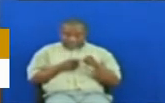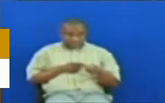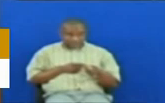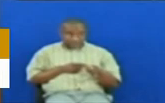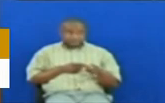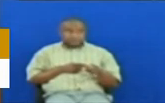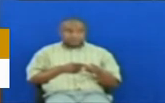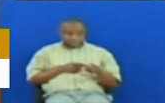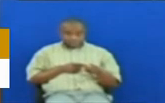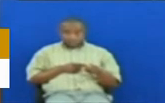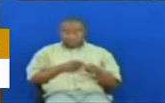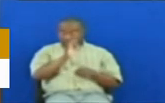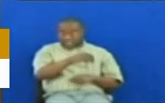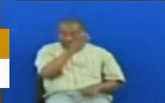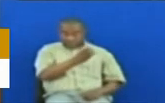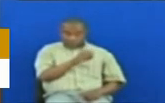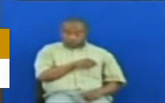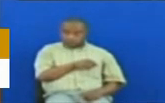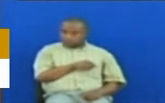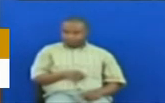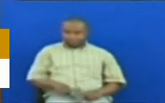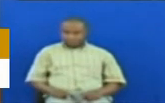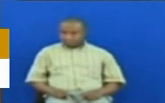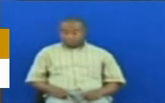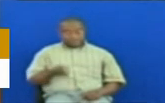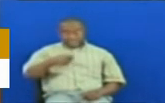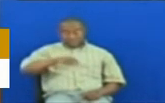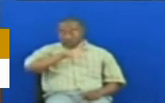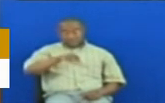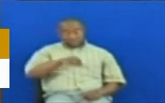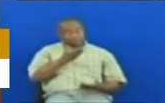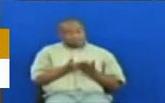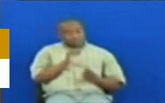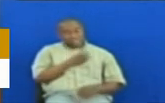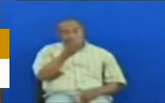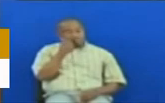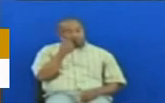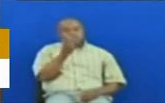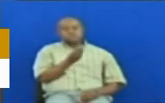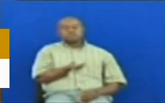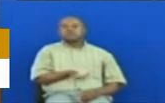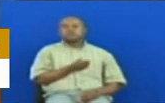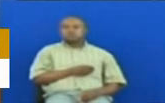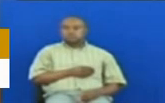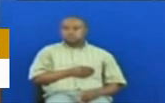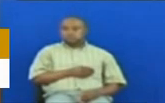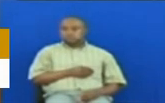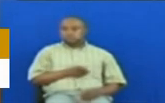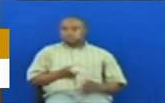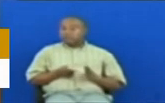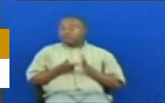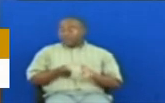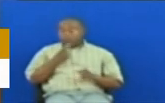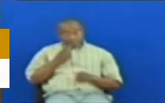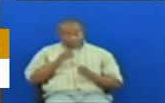ilikuwa miaka mitatu. Ndio sisi wote mashahidi, miaka mitatu ni kitu gani? Hivi turudi hapa tuseme wabunge miaka